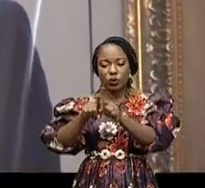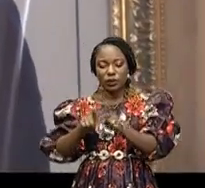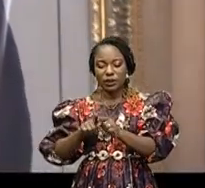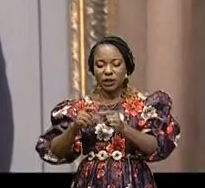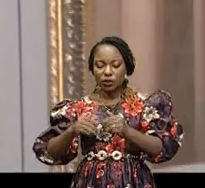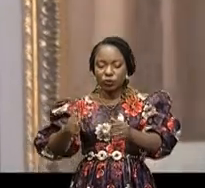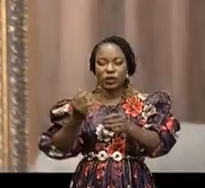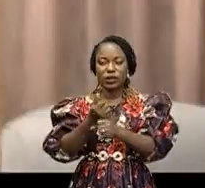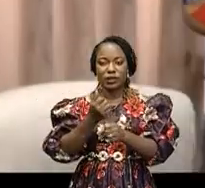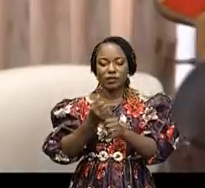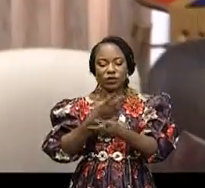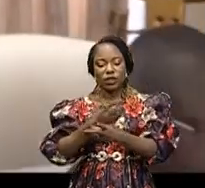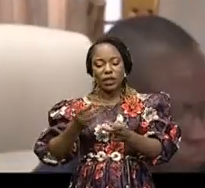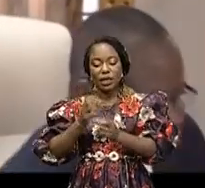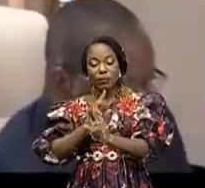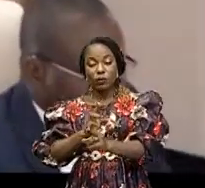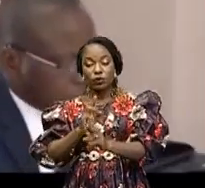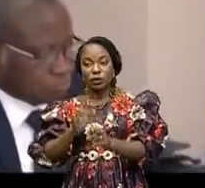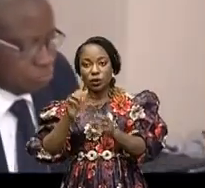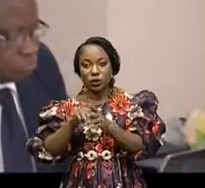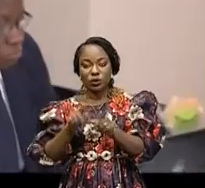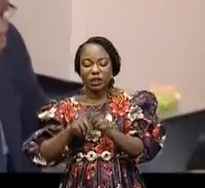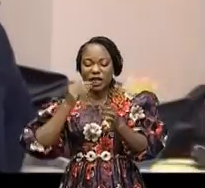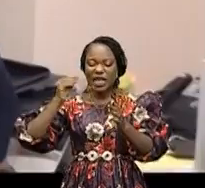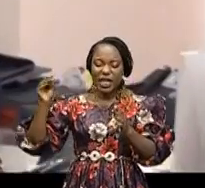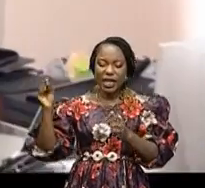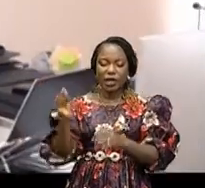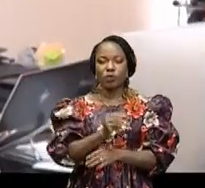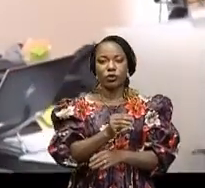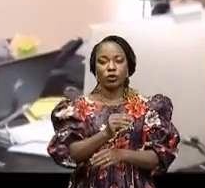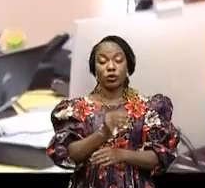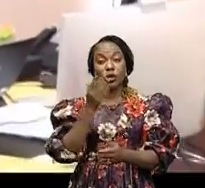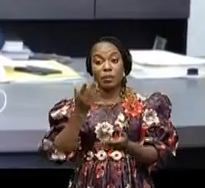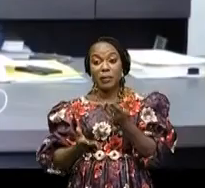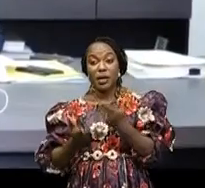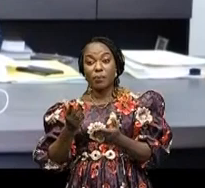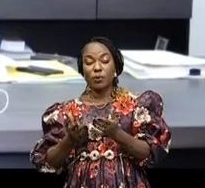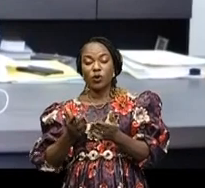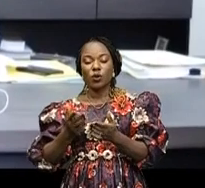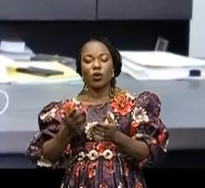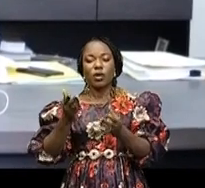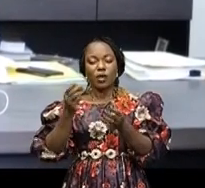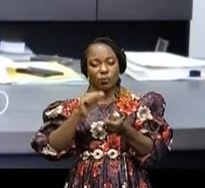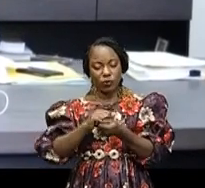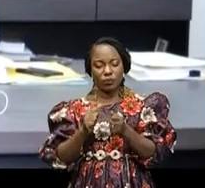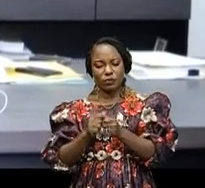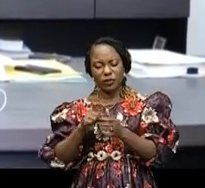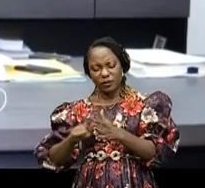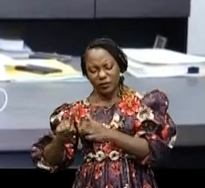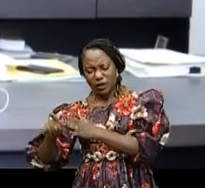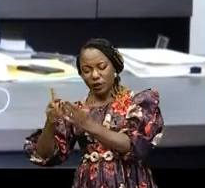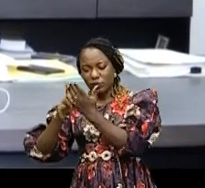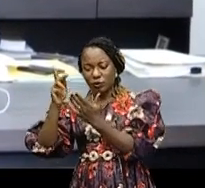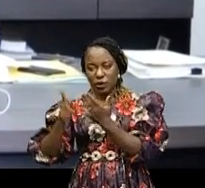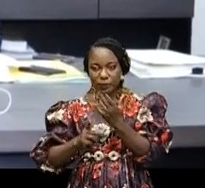travaux et les résolutions subséquentes, ainsi que des recommandations. Au regard des enjeux diplomatiques qui représentent les différents programmes